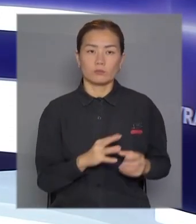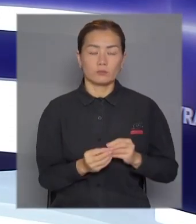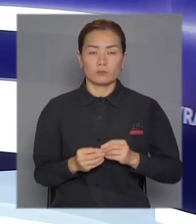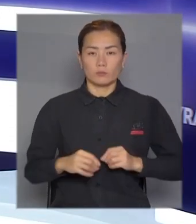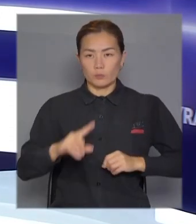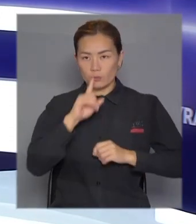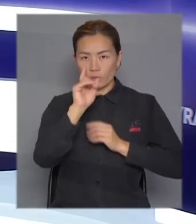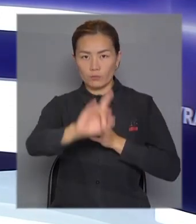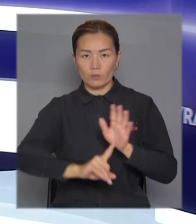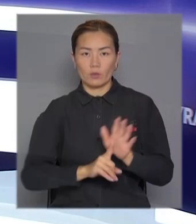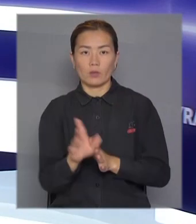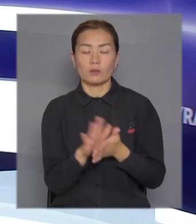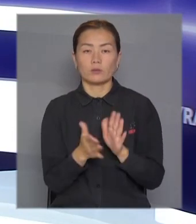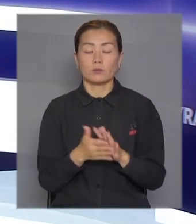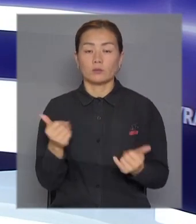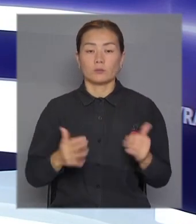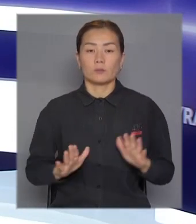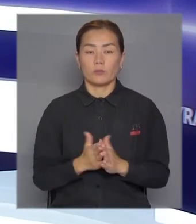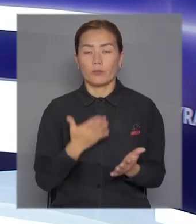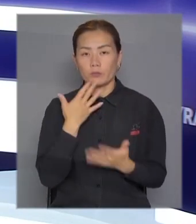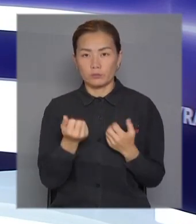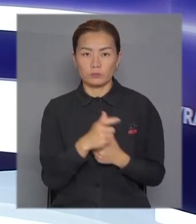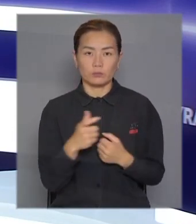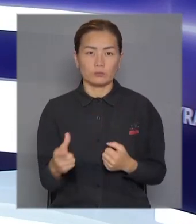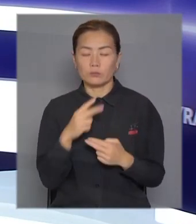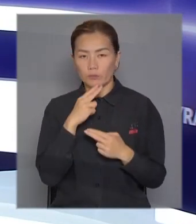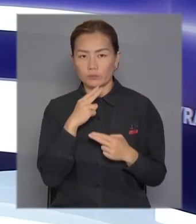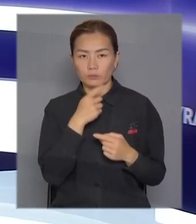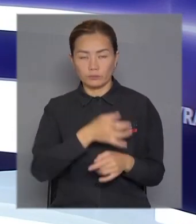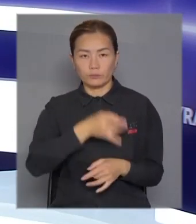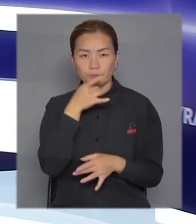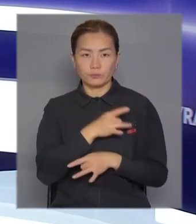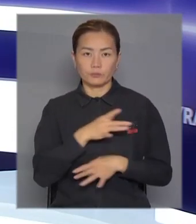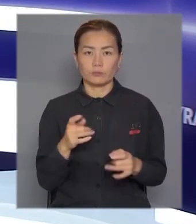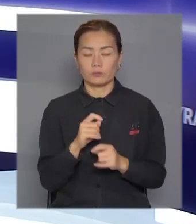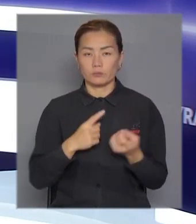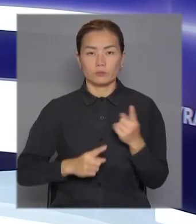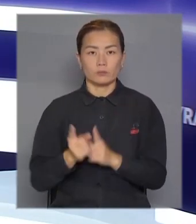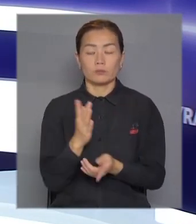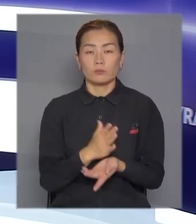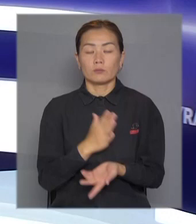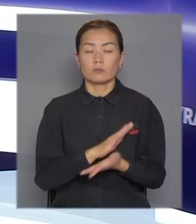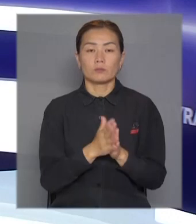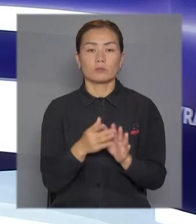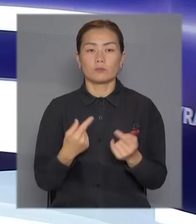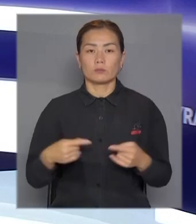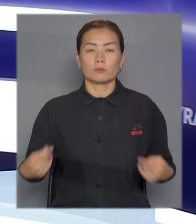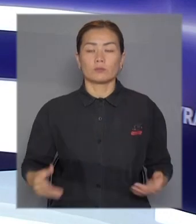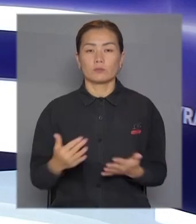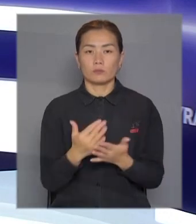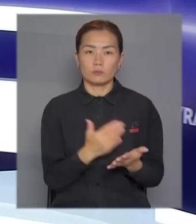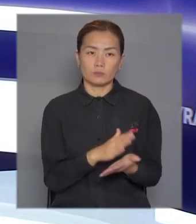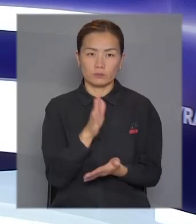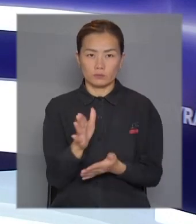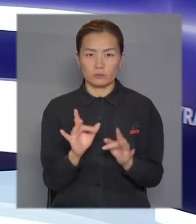өткен жылдан бастап ұйымдастырылған фестиваль кітап сүйер оқырманның көңілінен шығып, кітап мерекесіне айналып кеткен. Шара бірнеше бағдарламадан